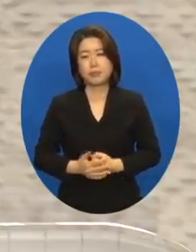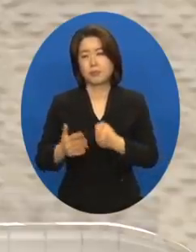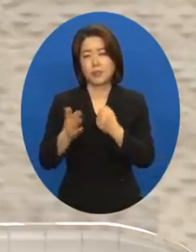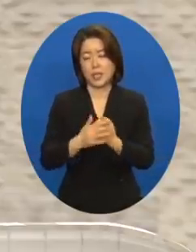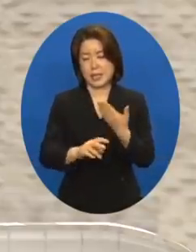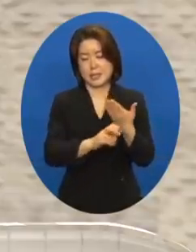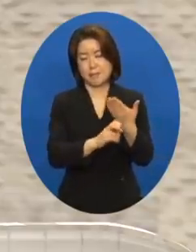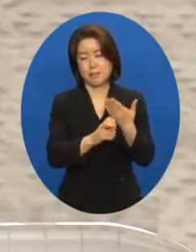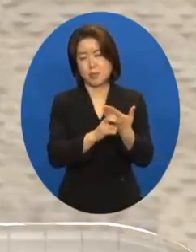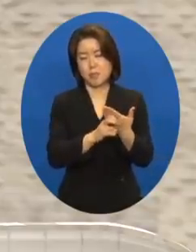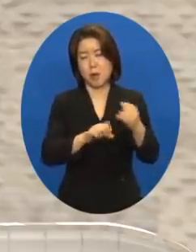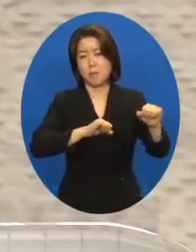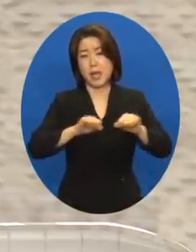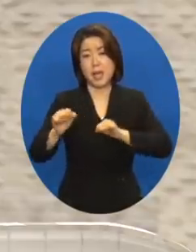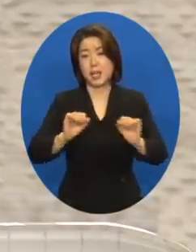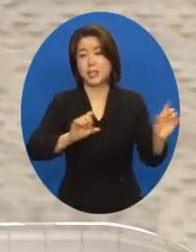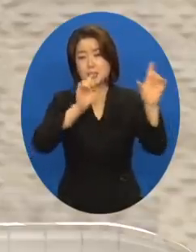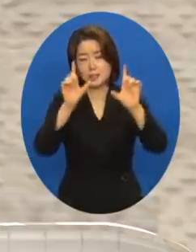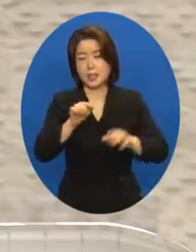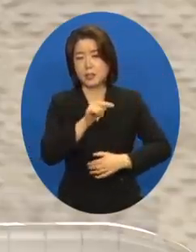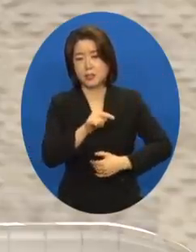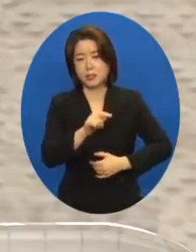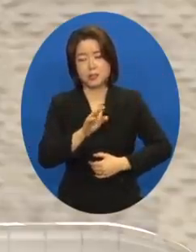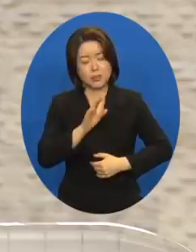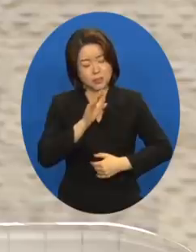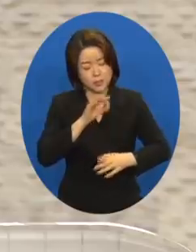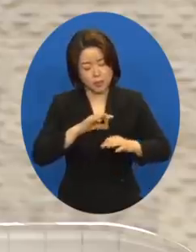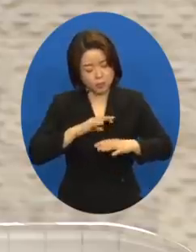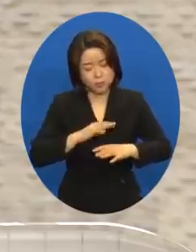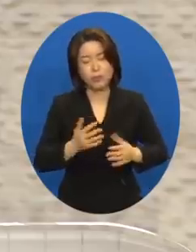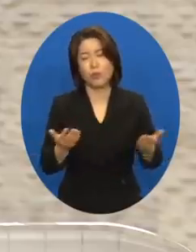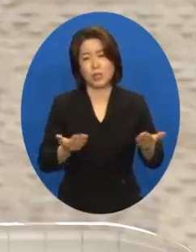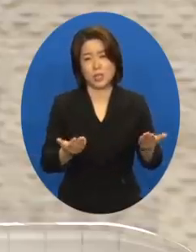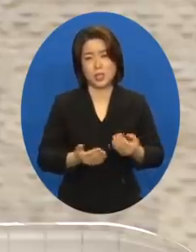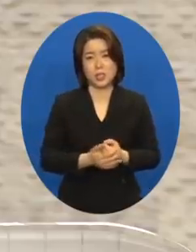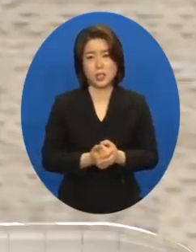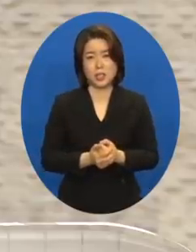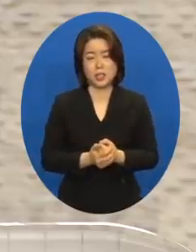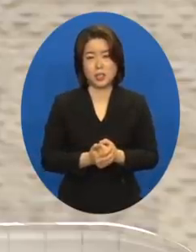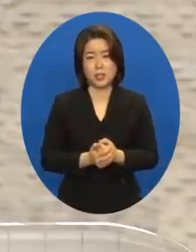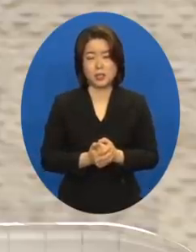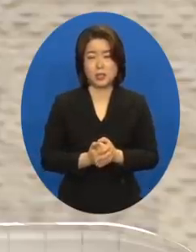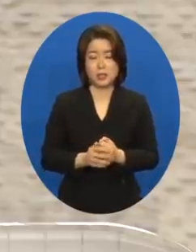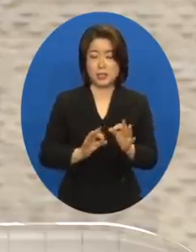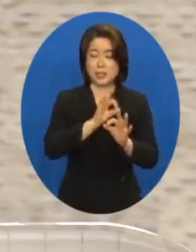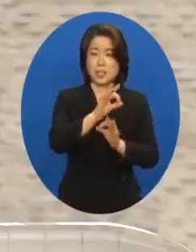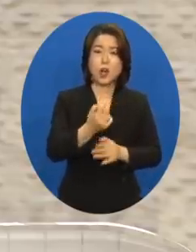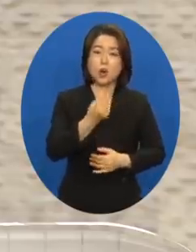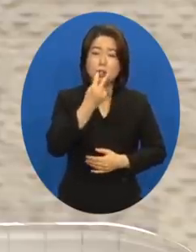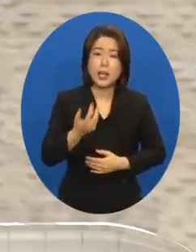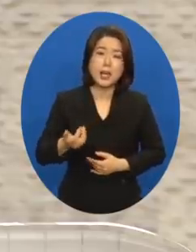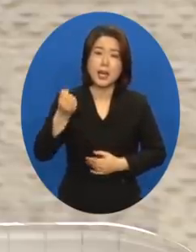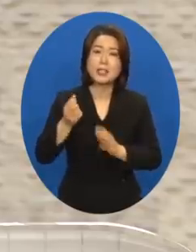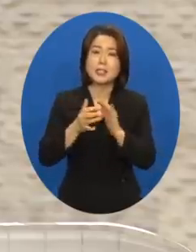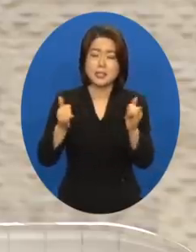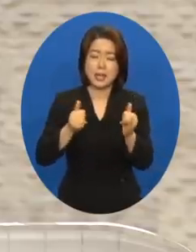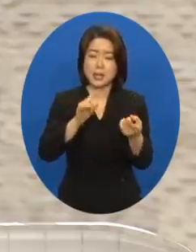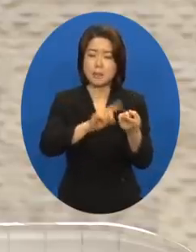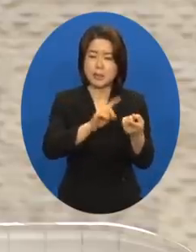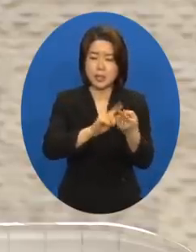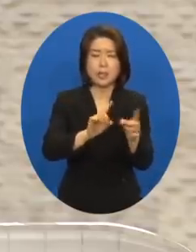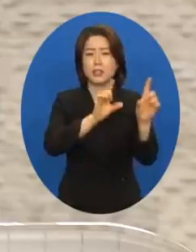행하는 삶을 사는것 정말 무서운 일입니다 영생을 소유한 사람 답지 않은